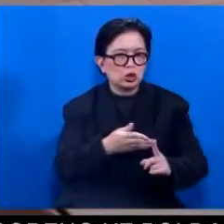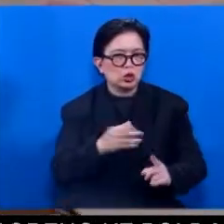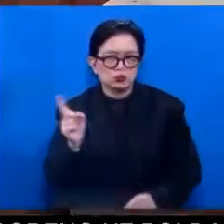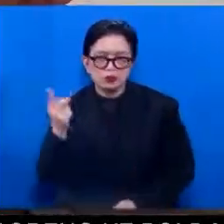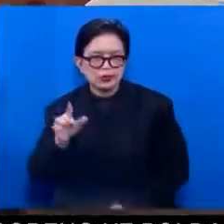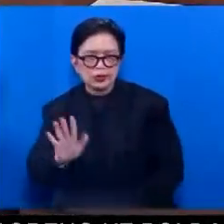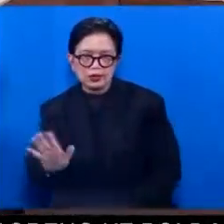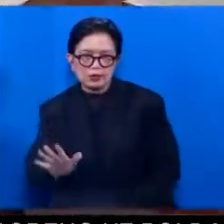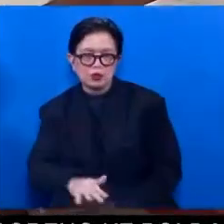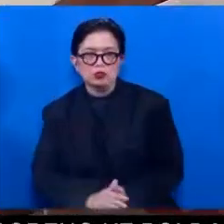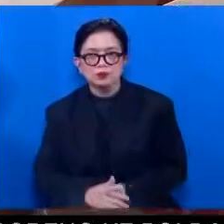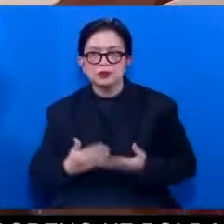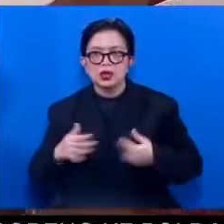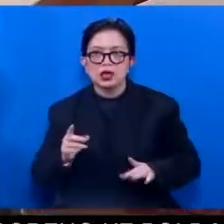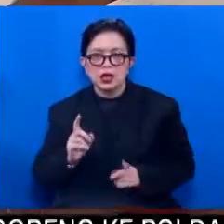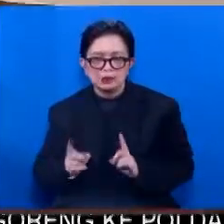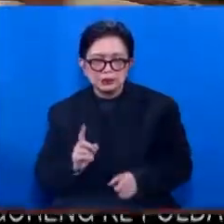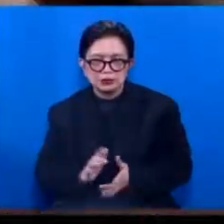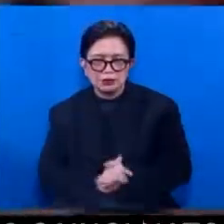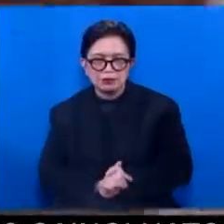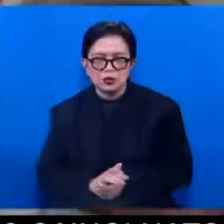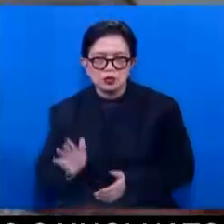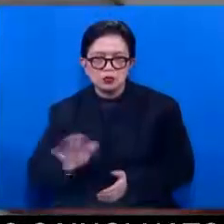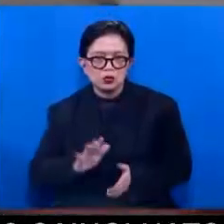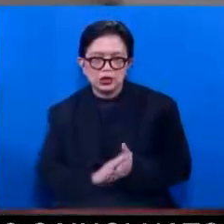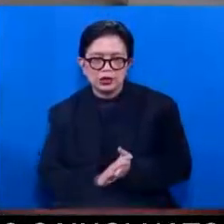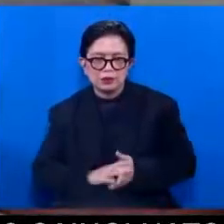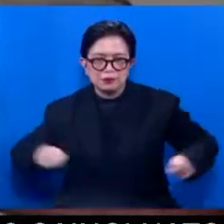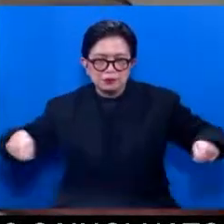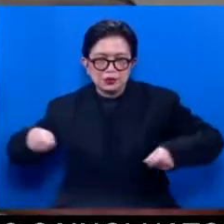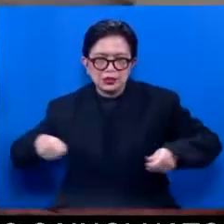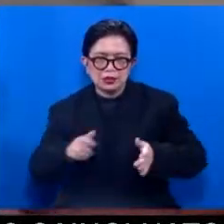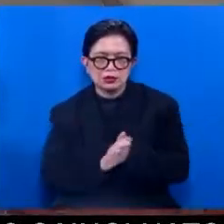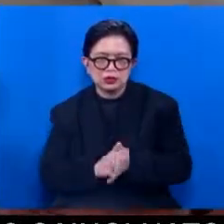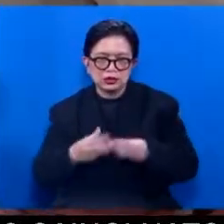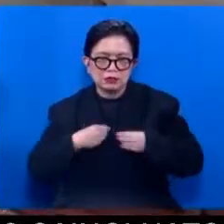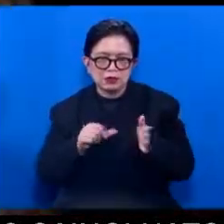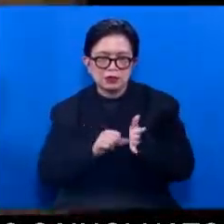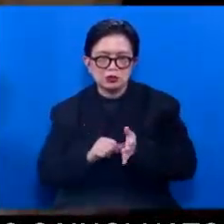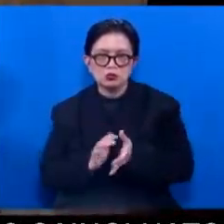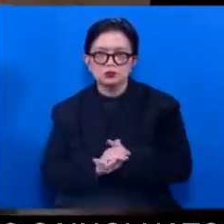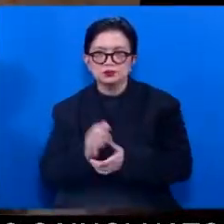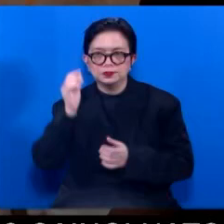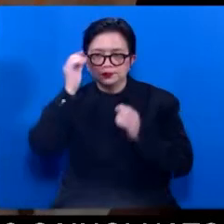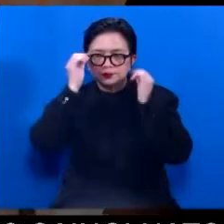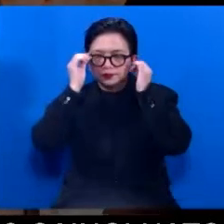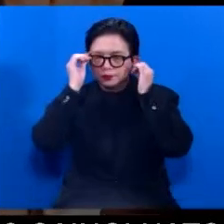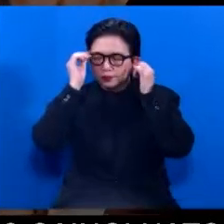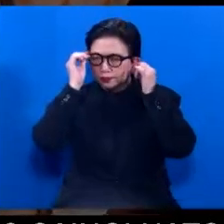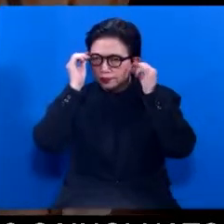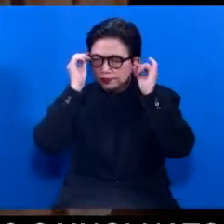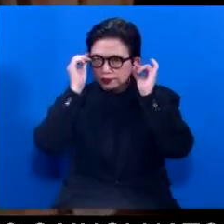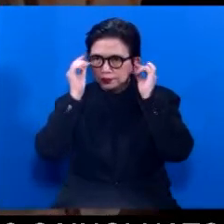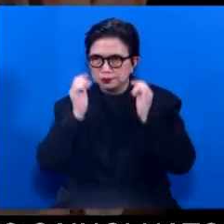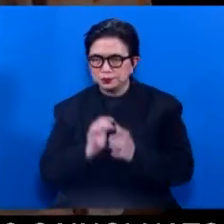menyalurkan stok minyak goreng karena bukan jenis yang mendapatkan subsidi. Sudah berapa lama di gudang? Pabrik itu